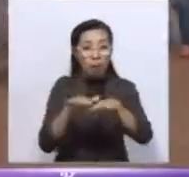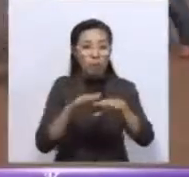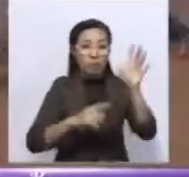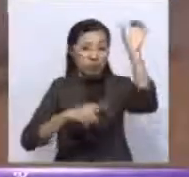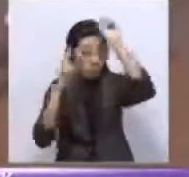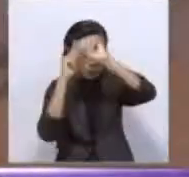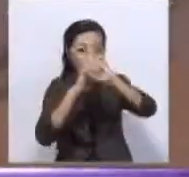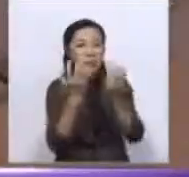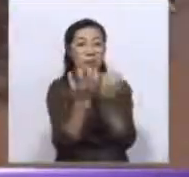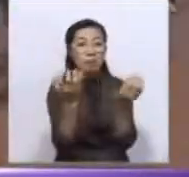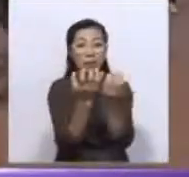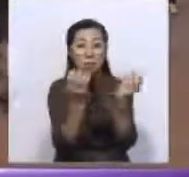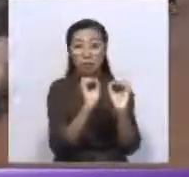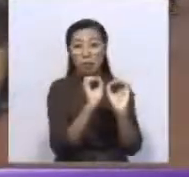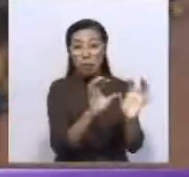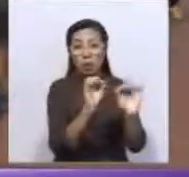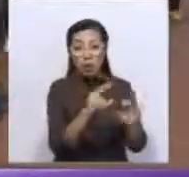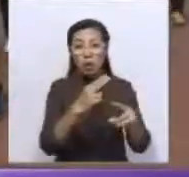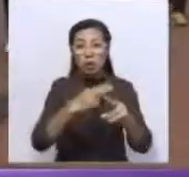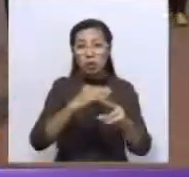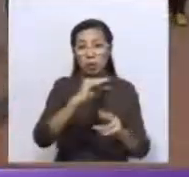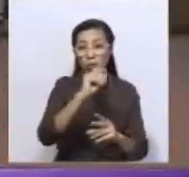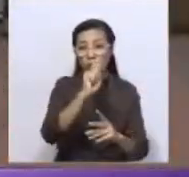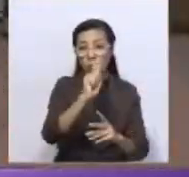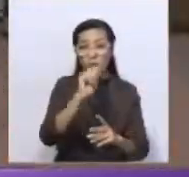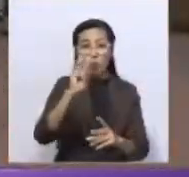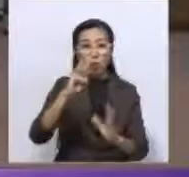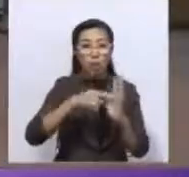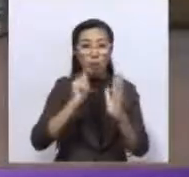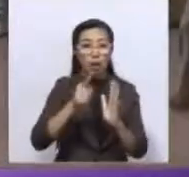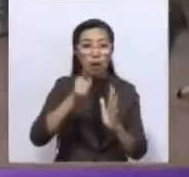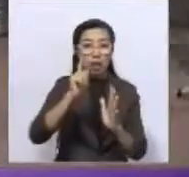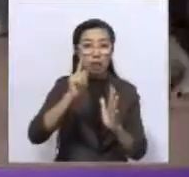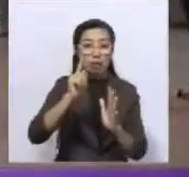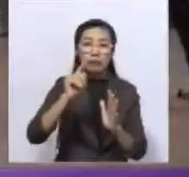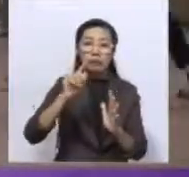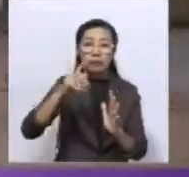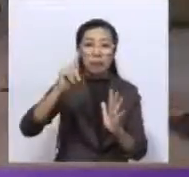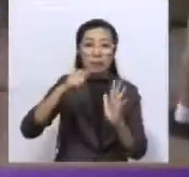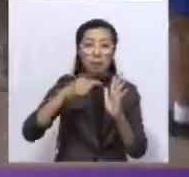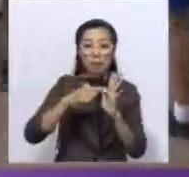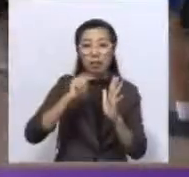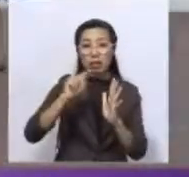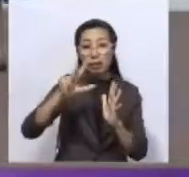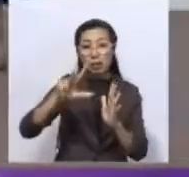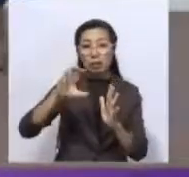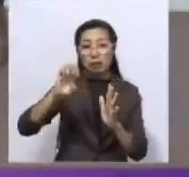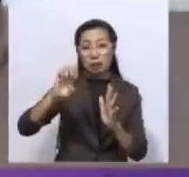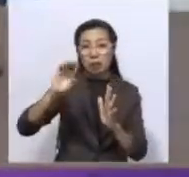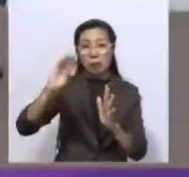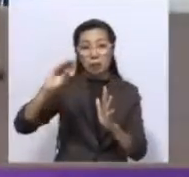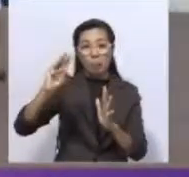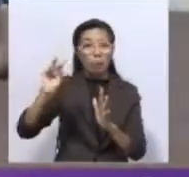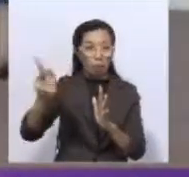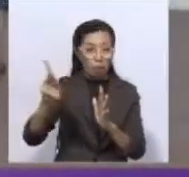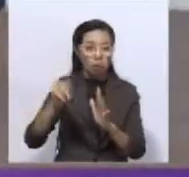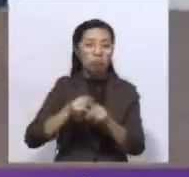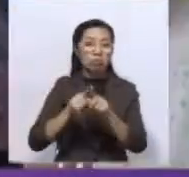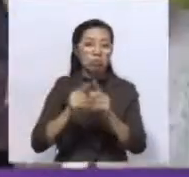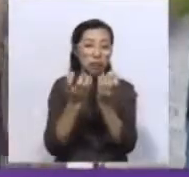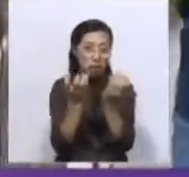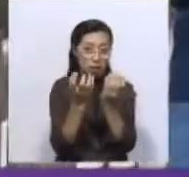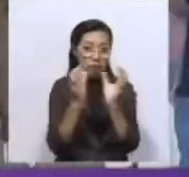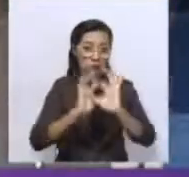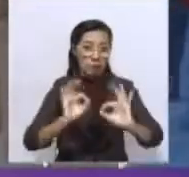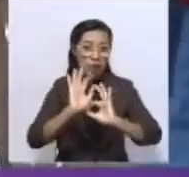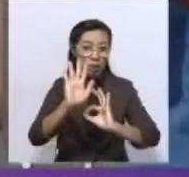คะได้แสดงโอวาทพระปาติโมกถือได้ว่าเป็นหลักคำสอนและเป็นหัวใจของพระพุทธศาสนาจึงขอเชิญชวนประชา